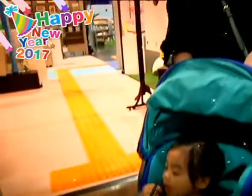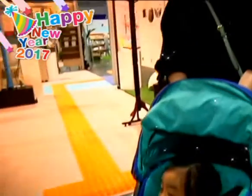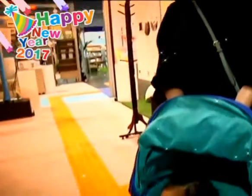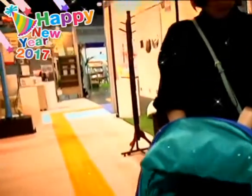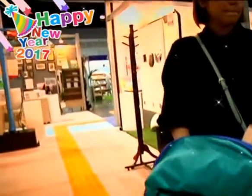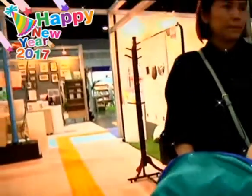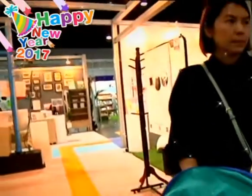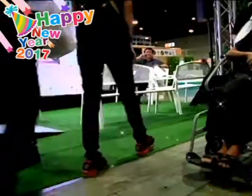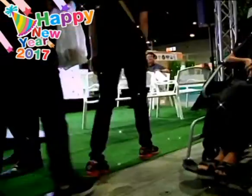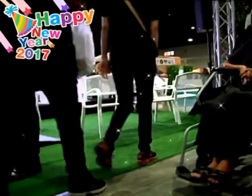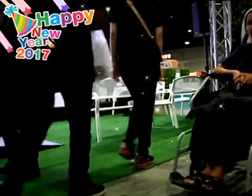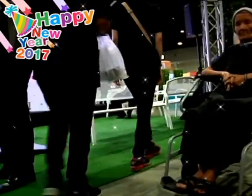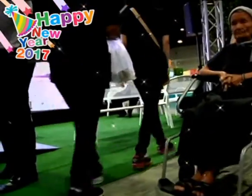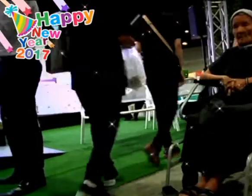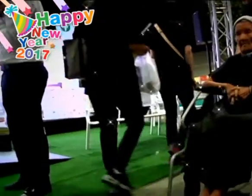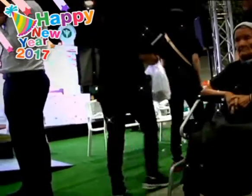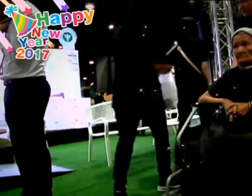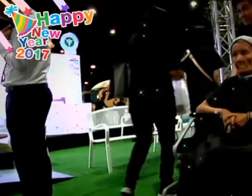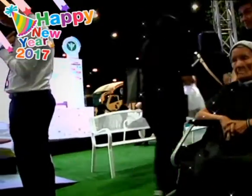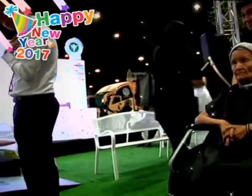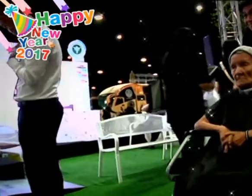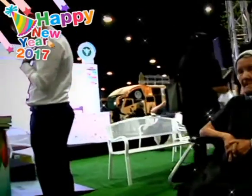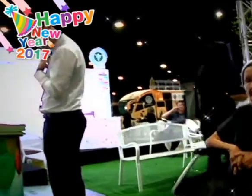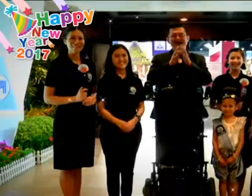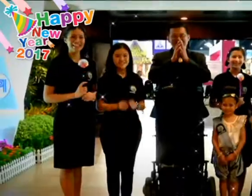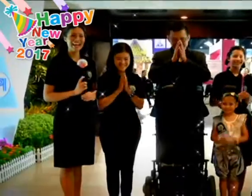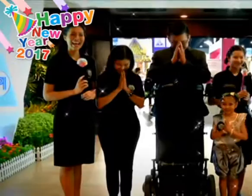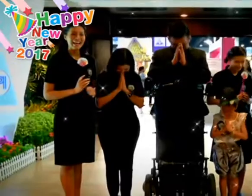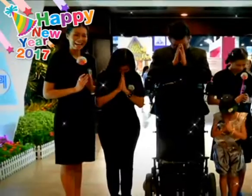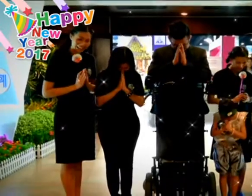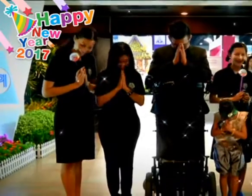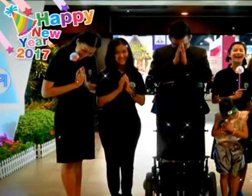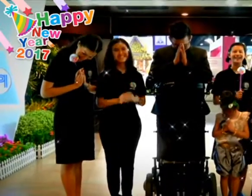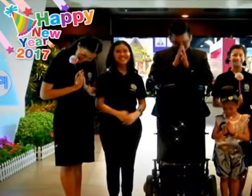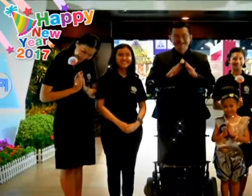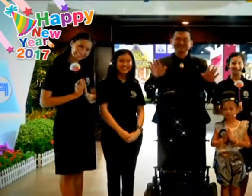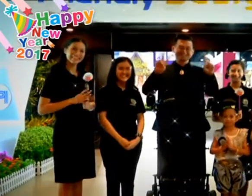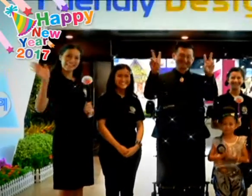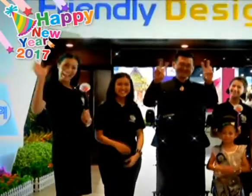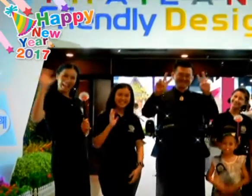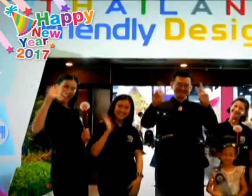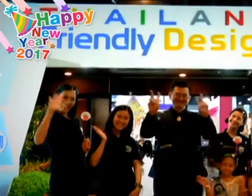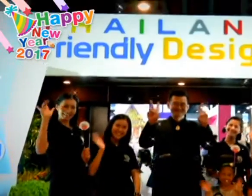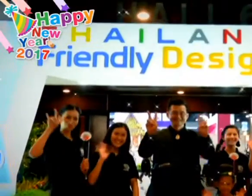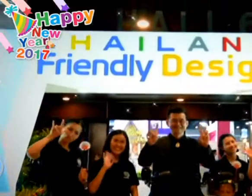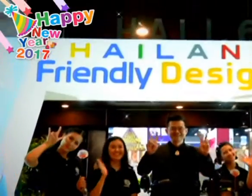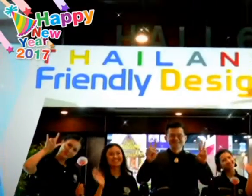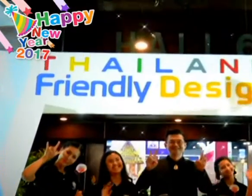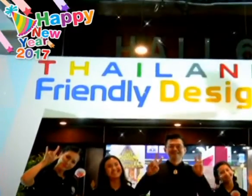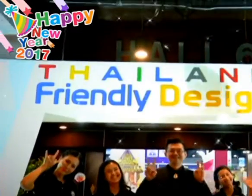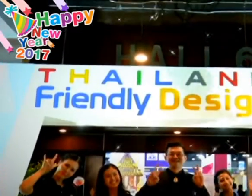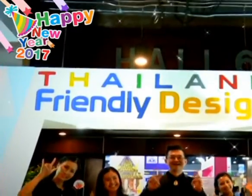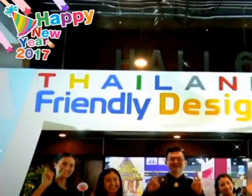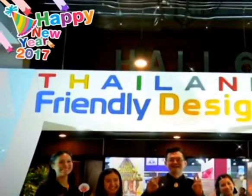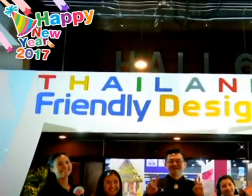แปรมปรีชื่นชมตามสุขสมนิยมยินดีข้าวิงวอนขอพรจาก